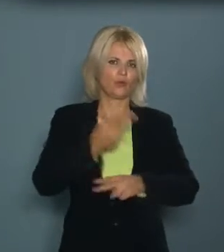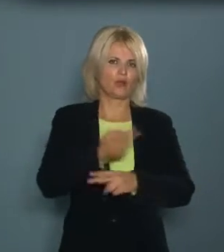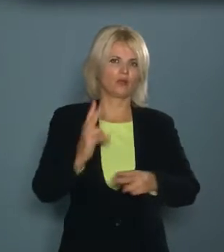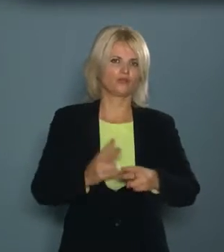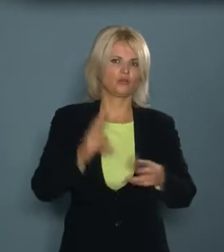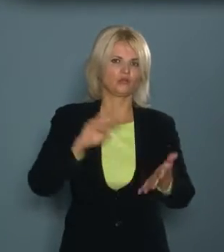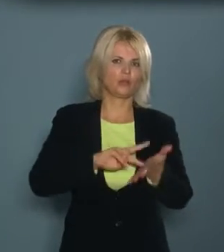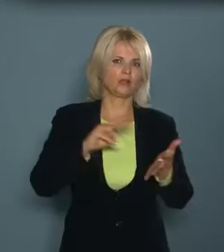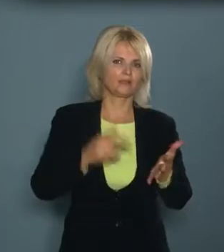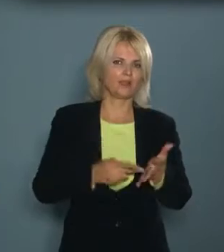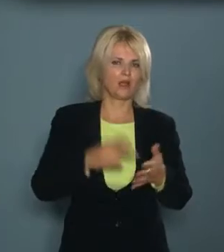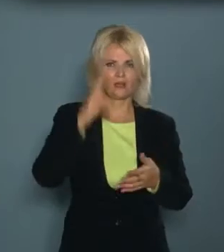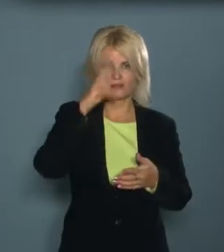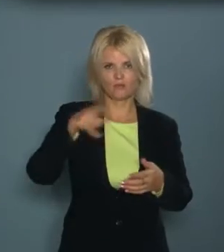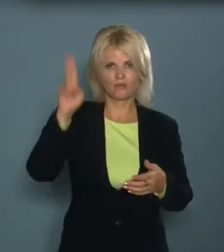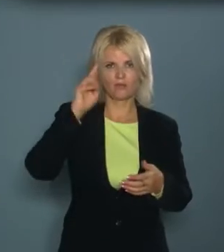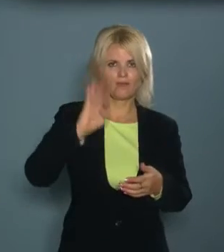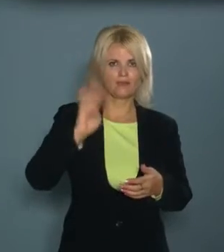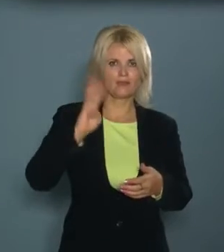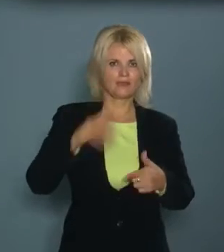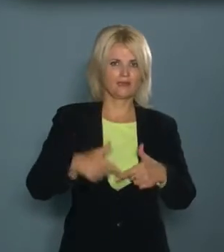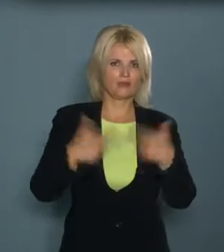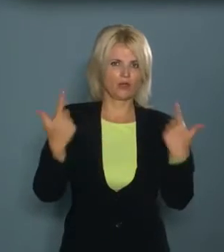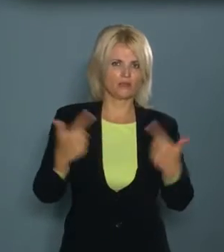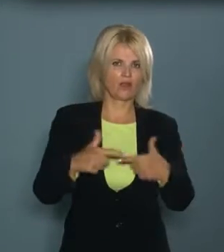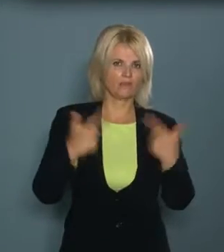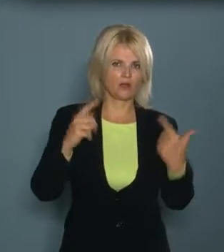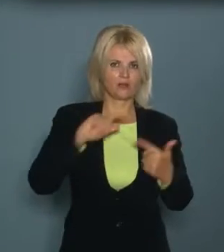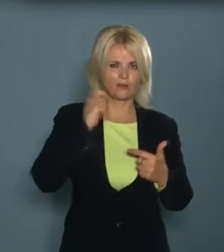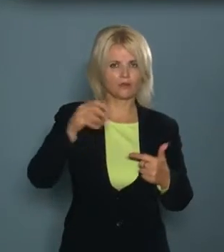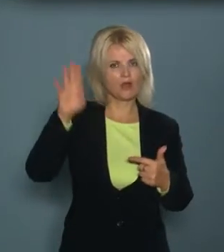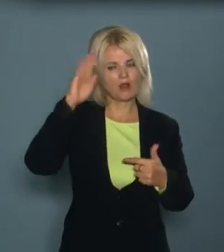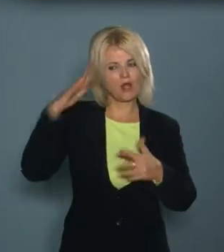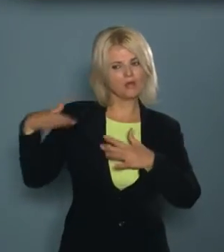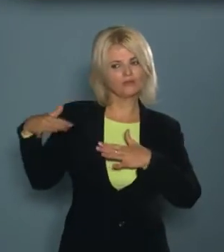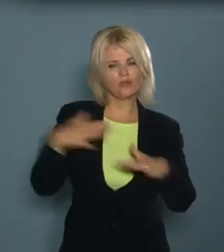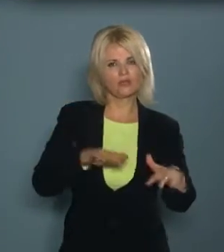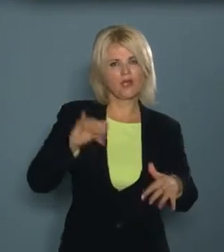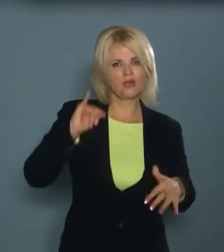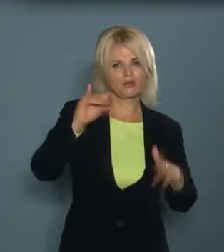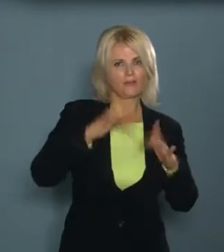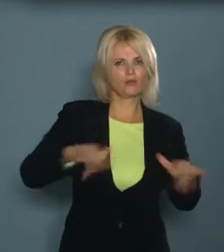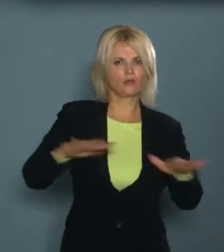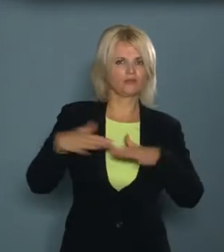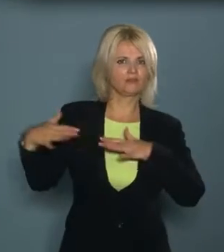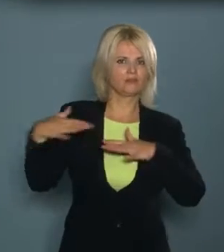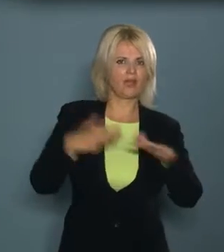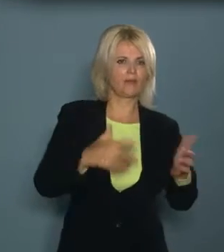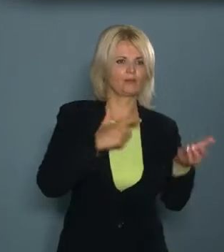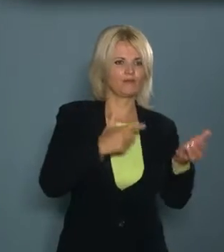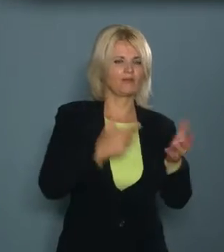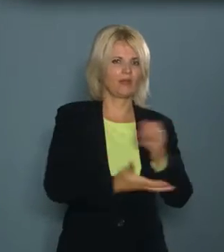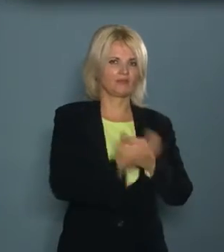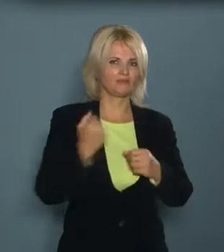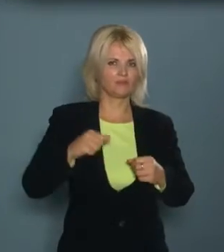követett. November 4-én hajnalban a magyar laktanyákat, repülőtereket megtámadták, lefegyverezték az